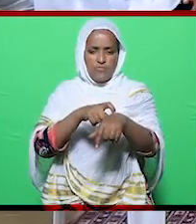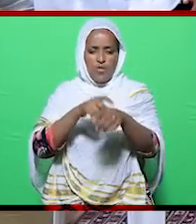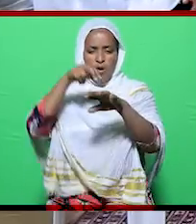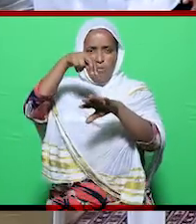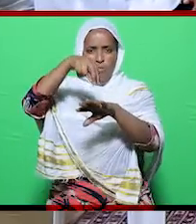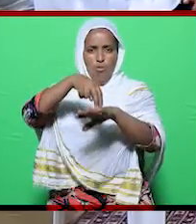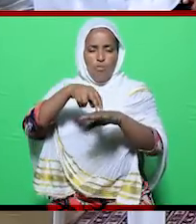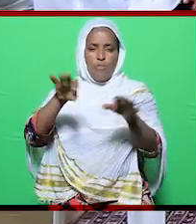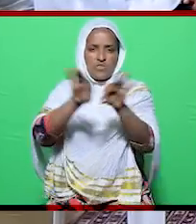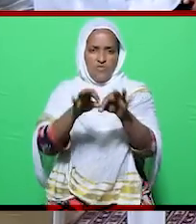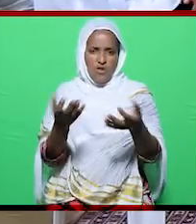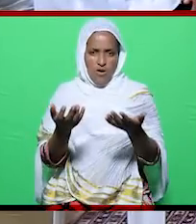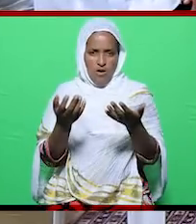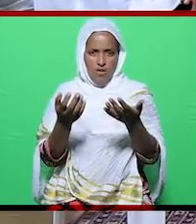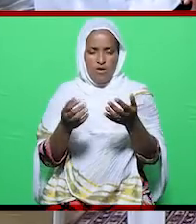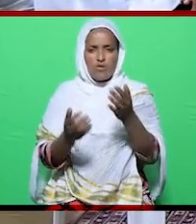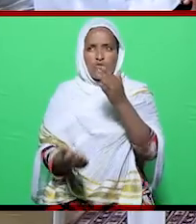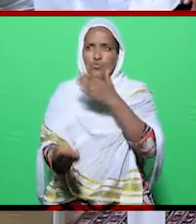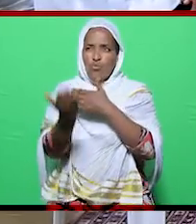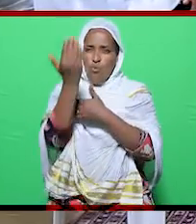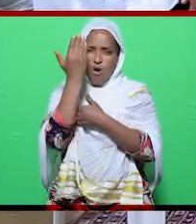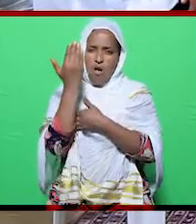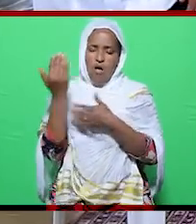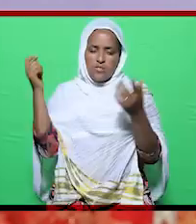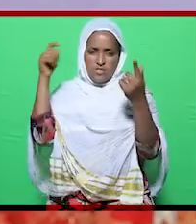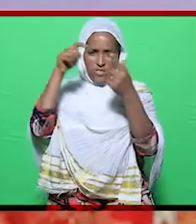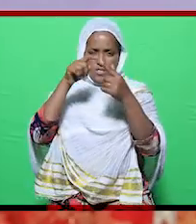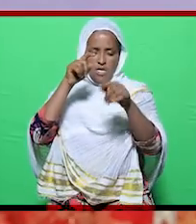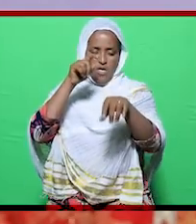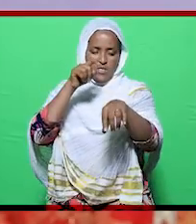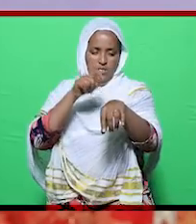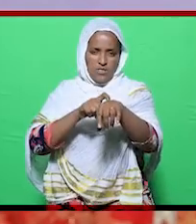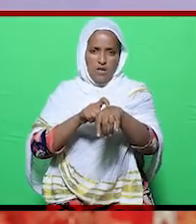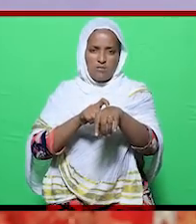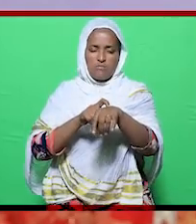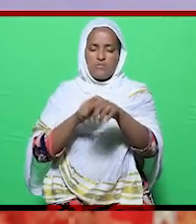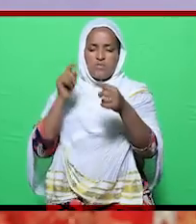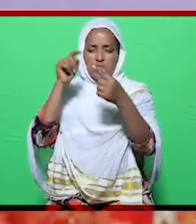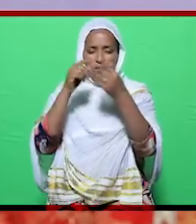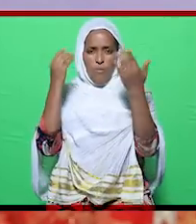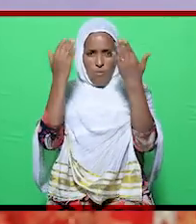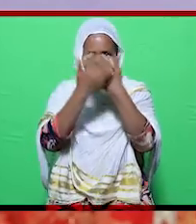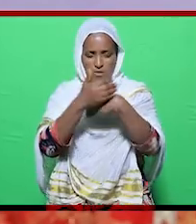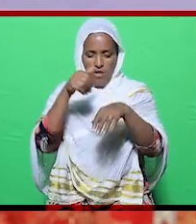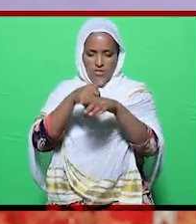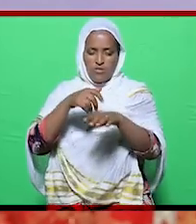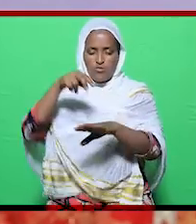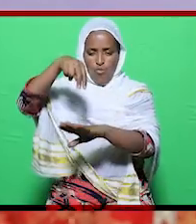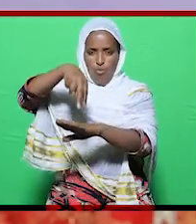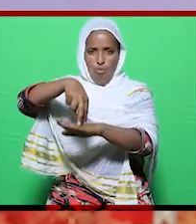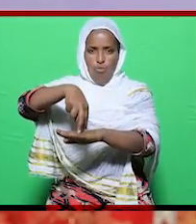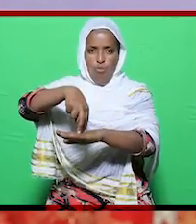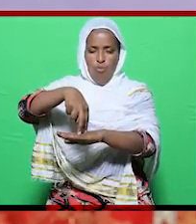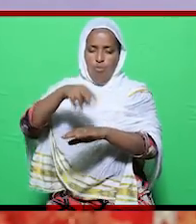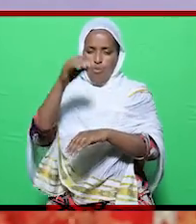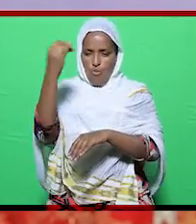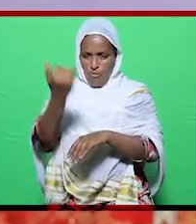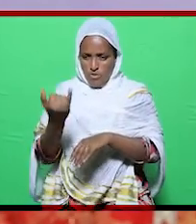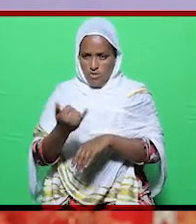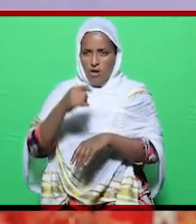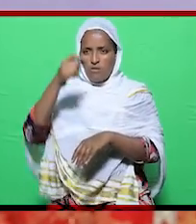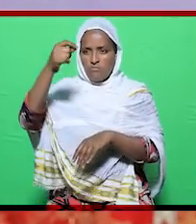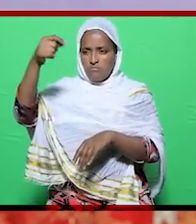ነው አብያተ ክርስቲያናት ሲሳሉ ረጅም ሰዓት መቆም ያስፈልጋል ከጧት አንስተን